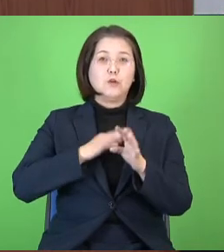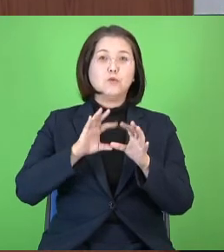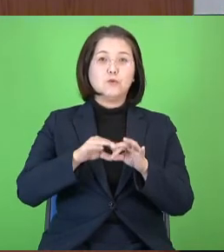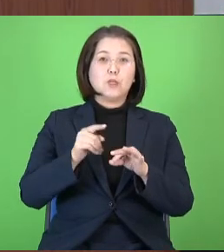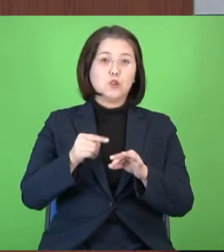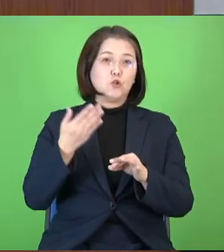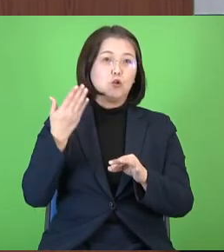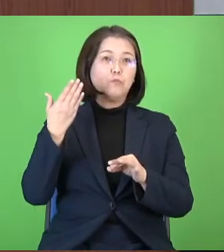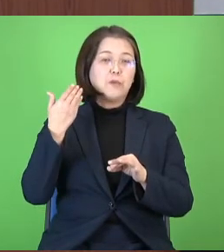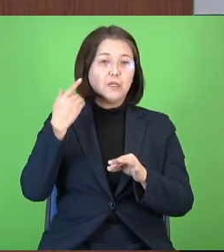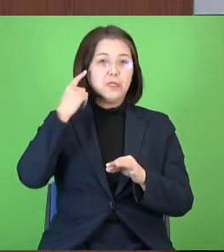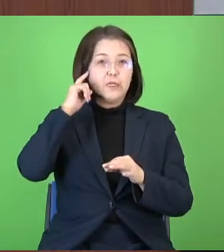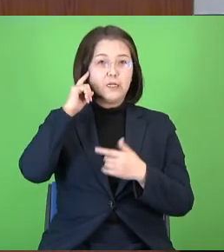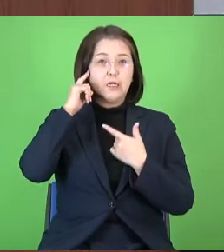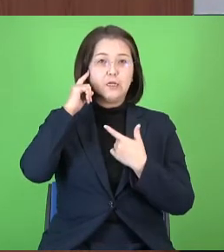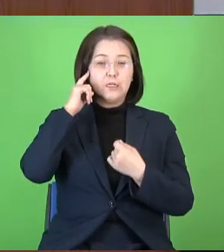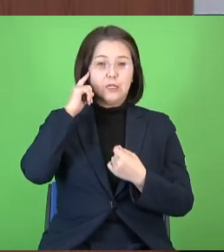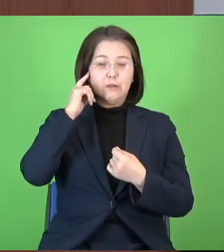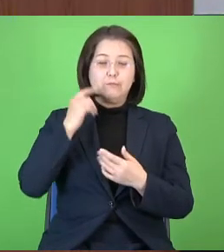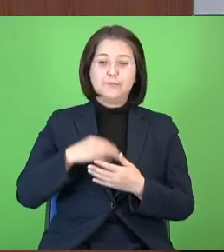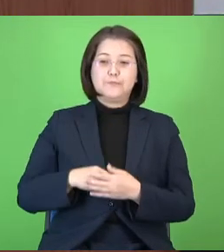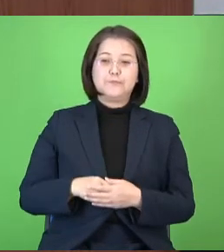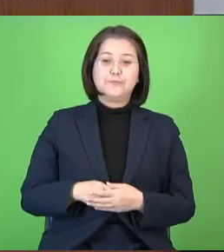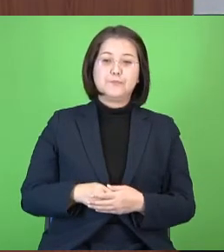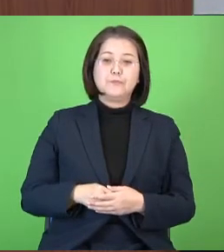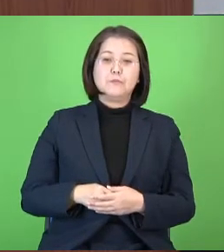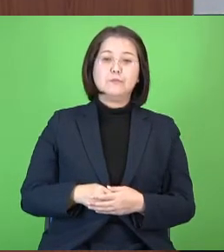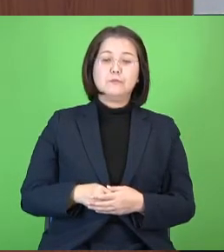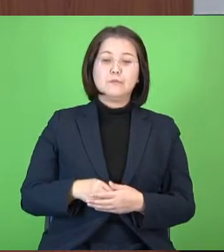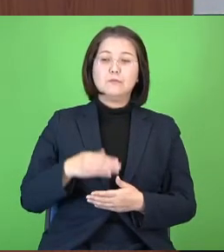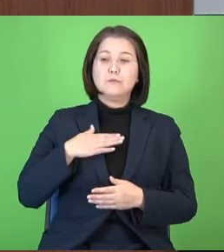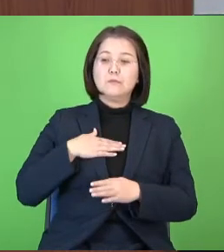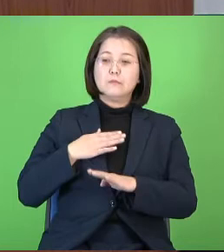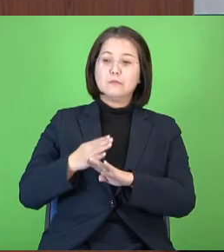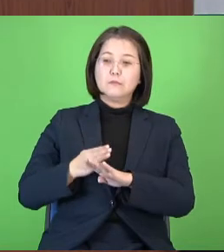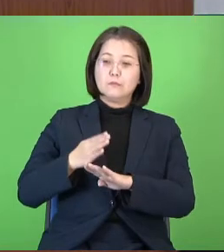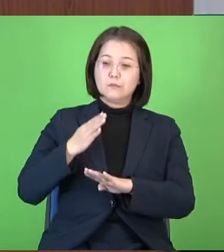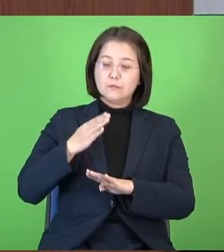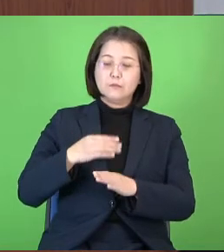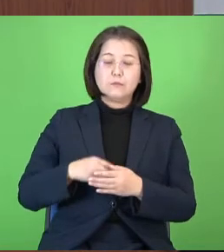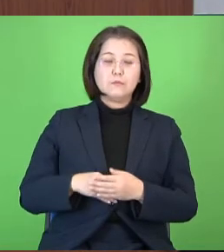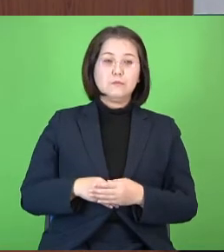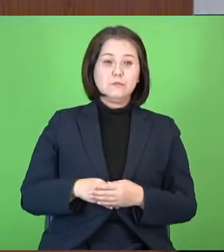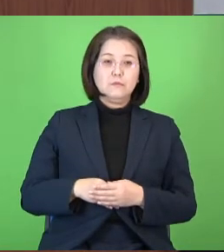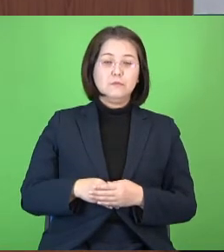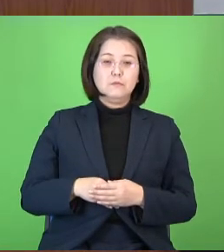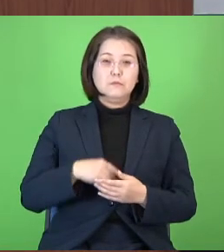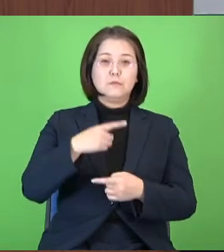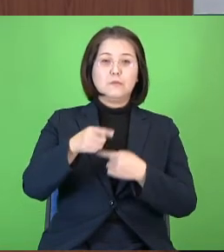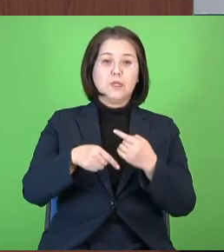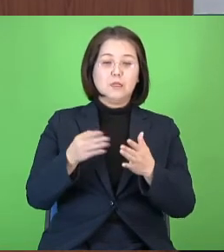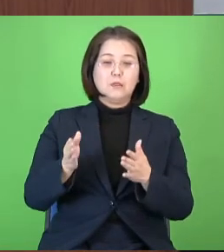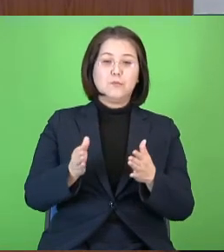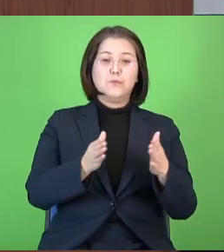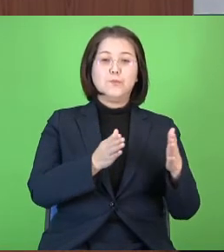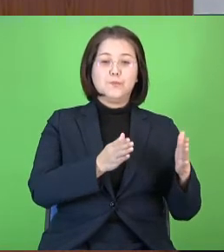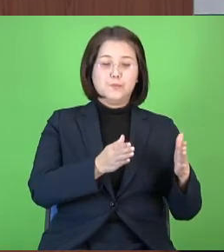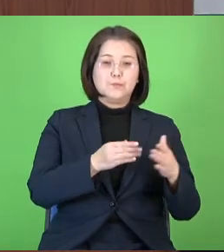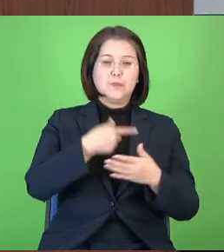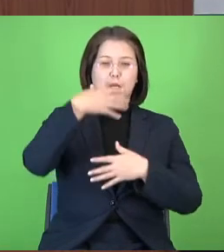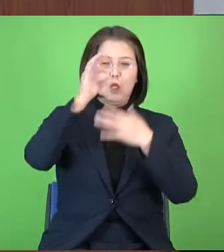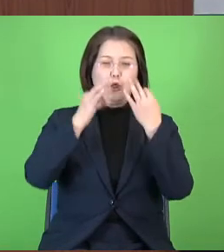ますと前最初に優先して摂取した代替医療従事者の皆さんのせしかしてだいたいわかるまでわかるので